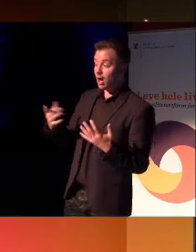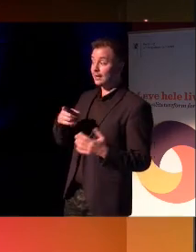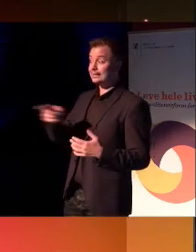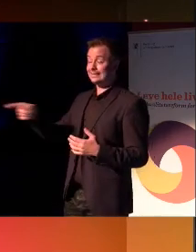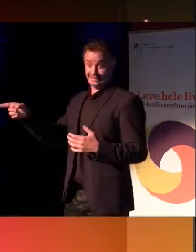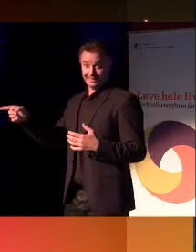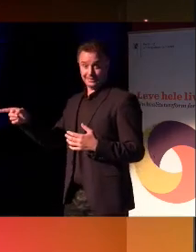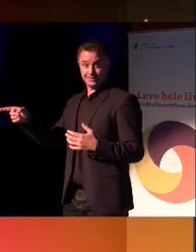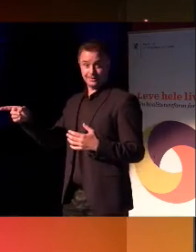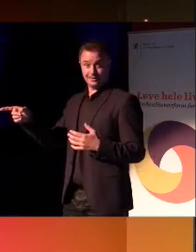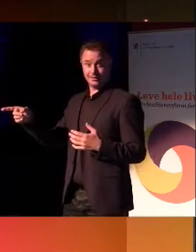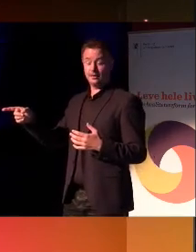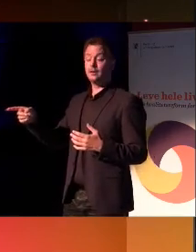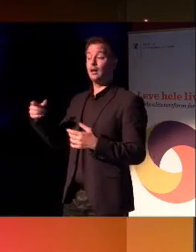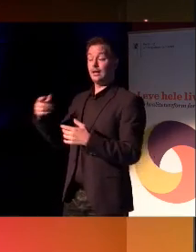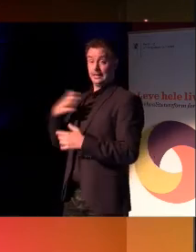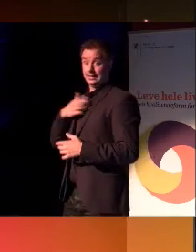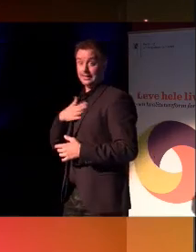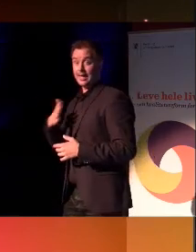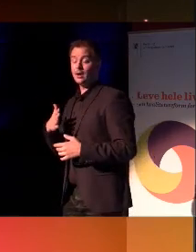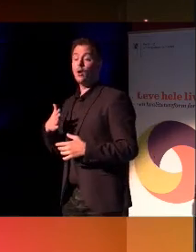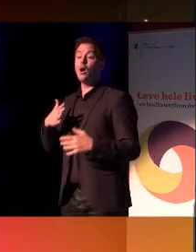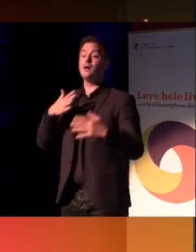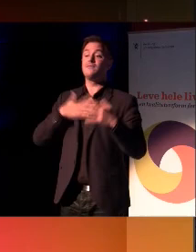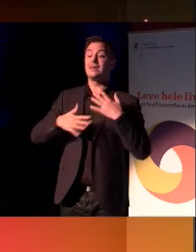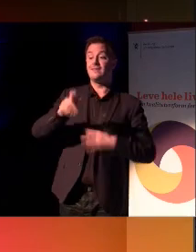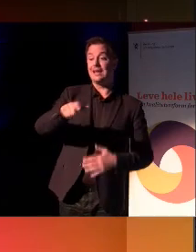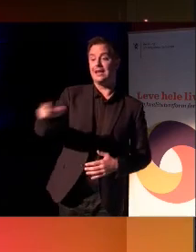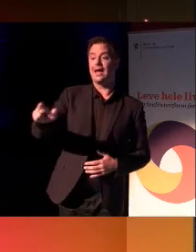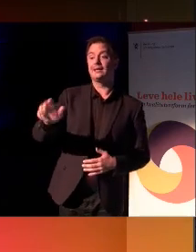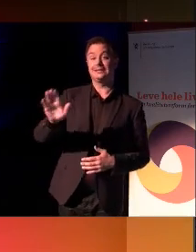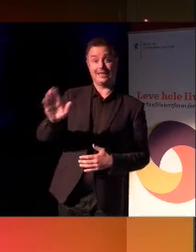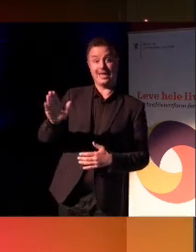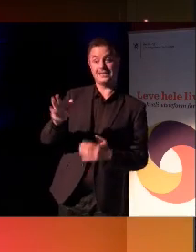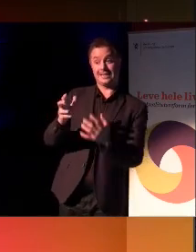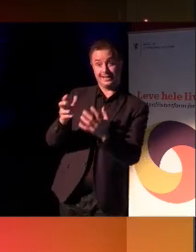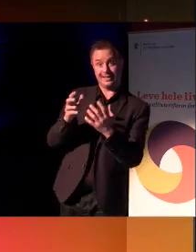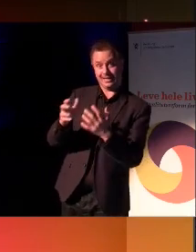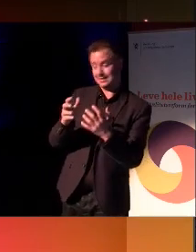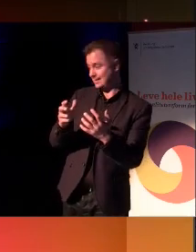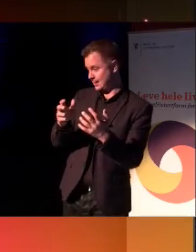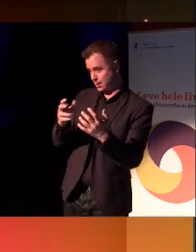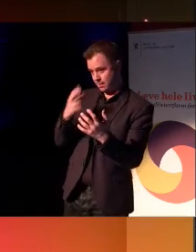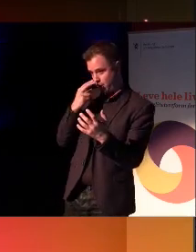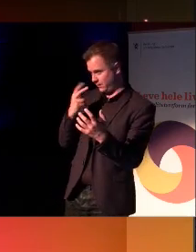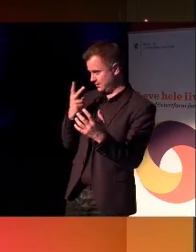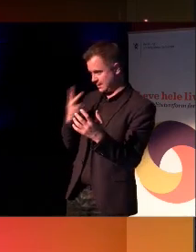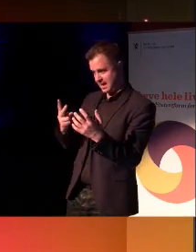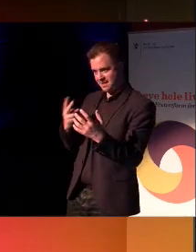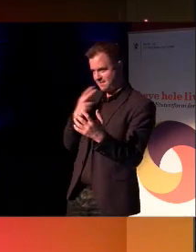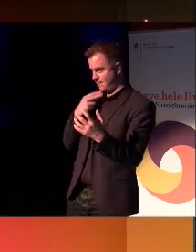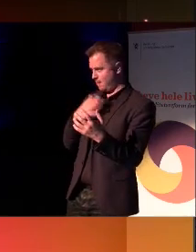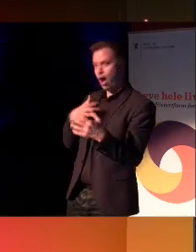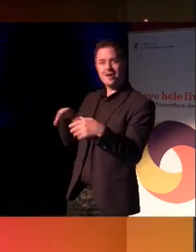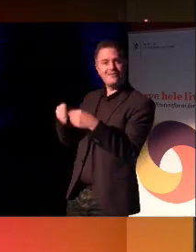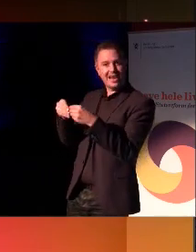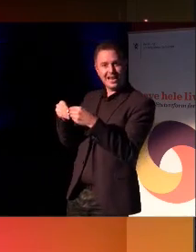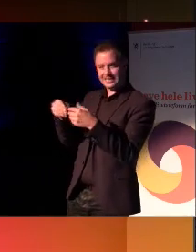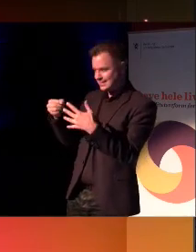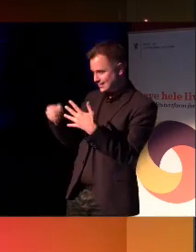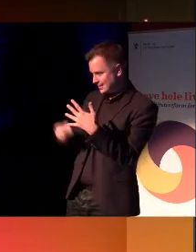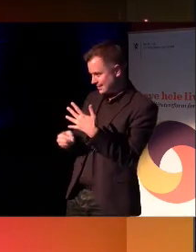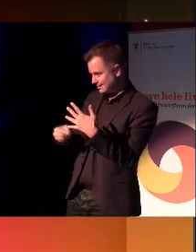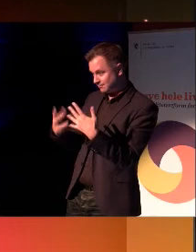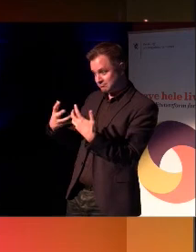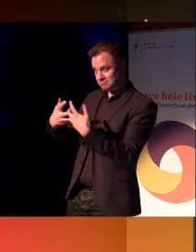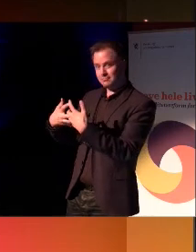frivillige på deres interesser og den pasienten på sine. Sånn at vi fikk til noe